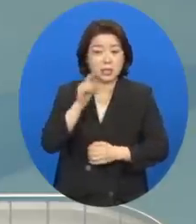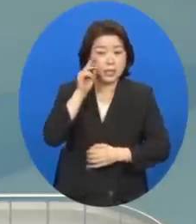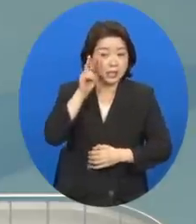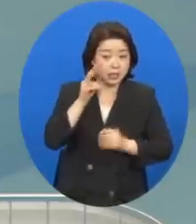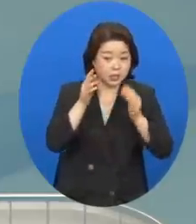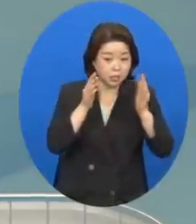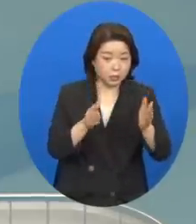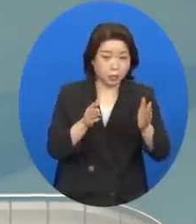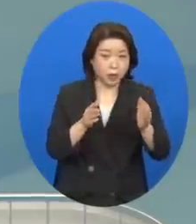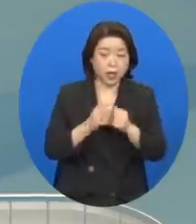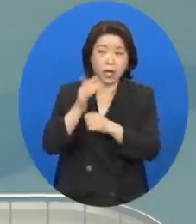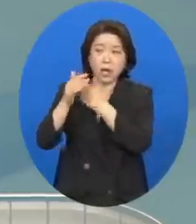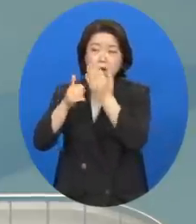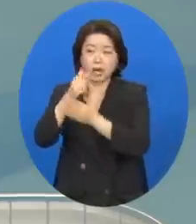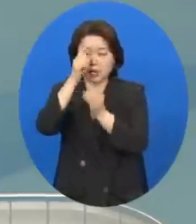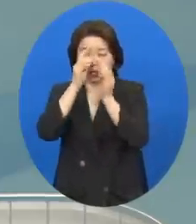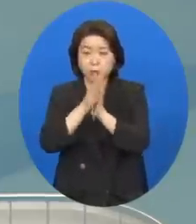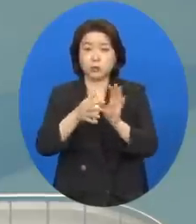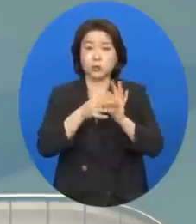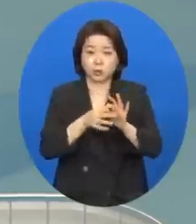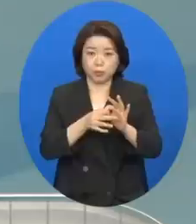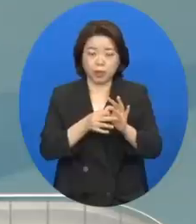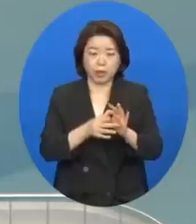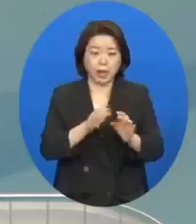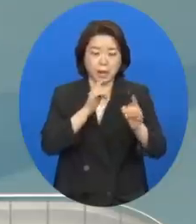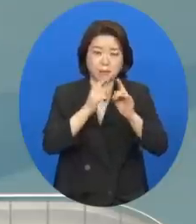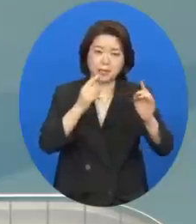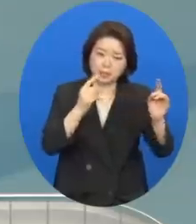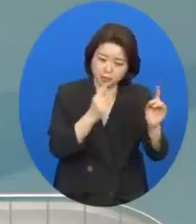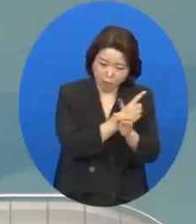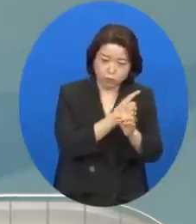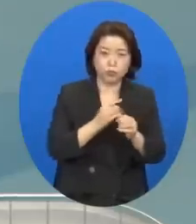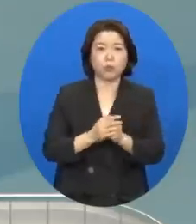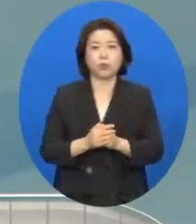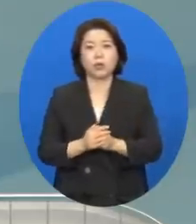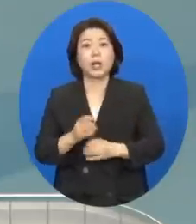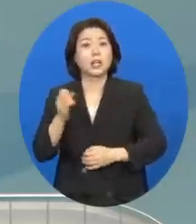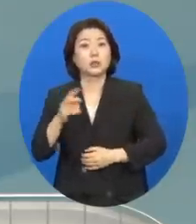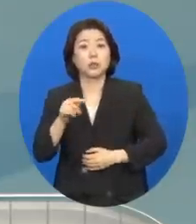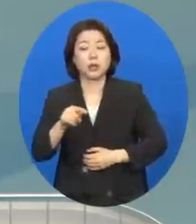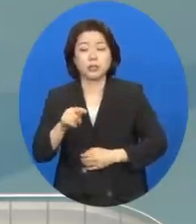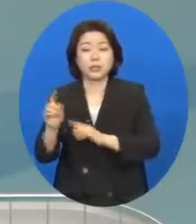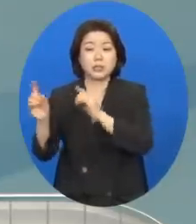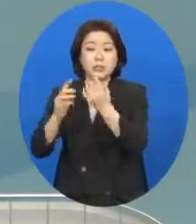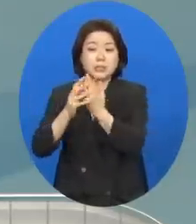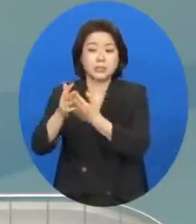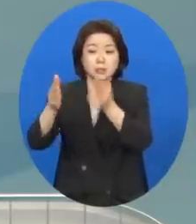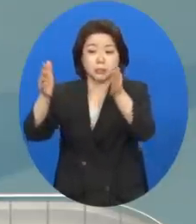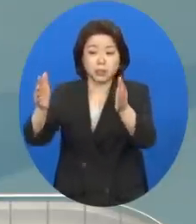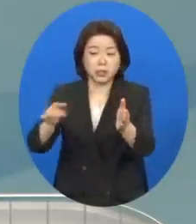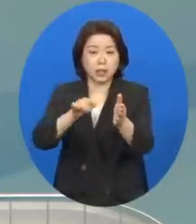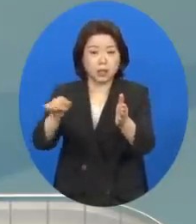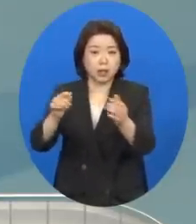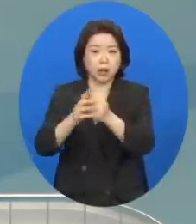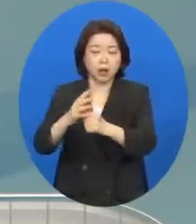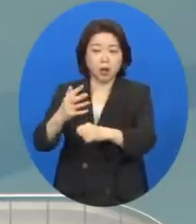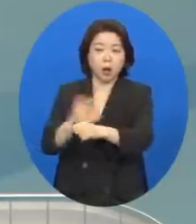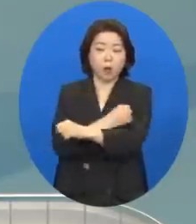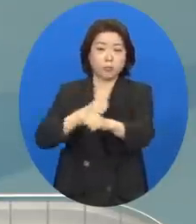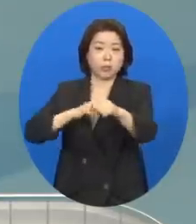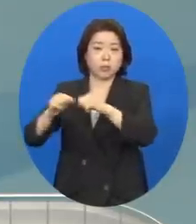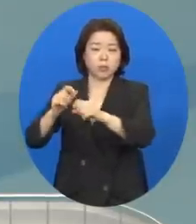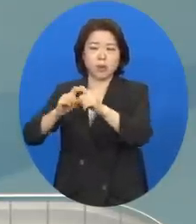동안에 하나님은 기도를 통하여 말씀도 바꾸시고 그리고 그 집회 기간 동안에 엄청난